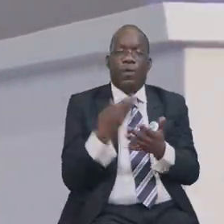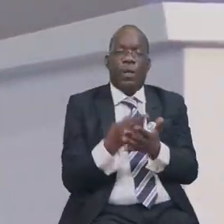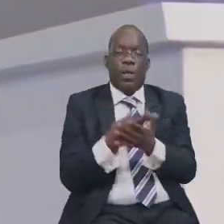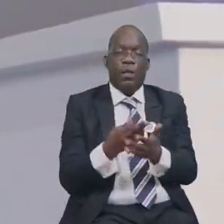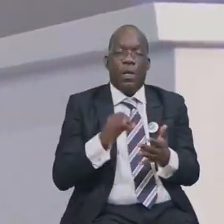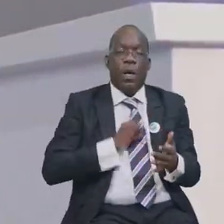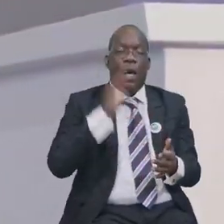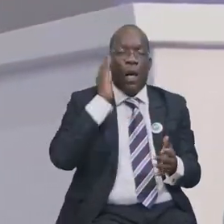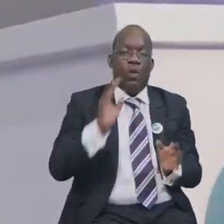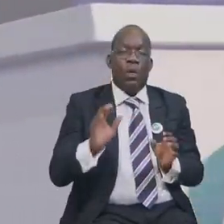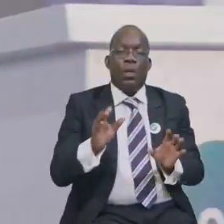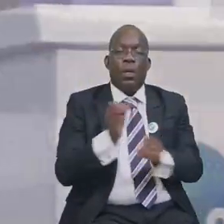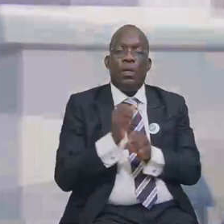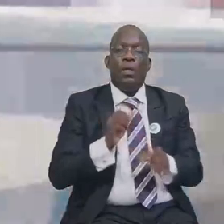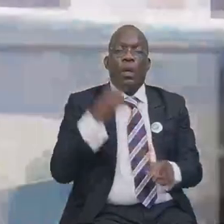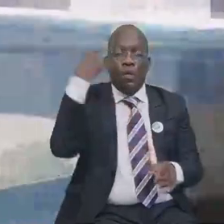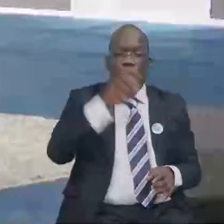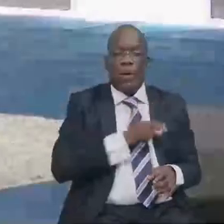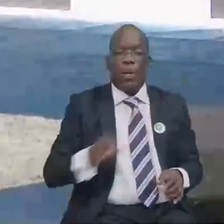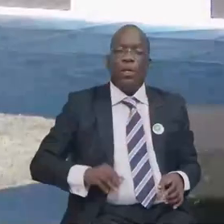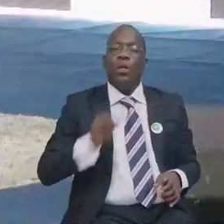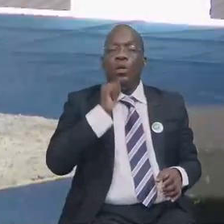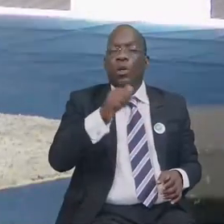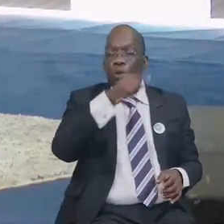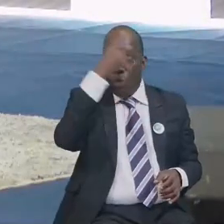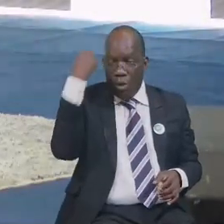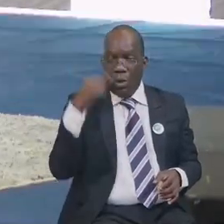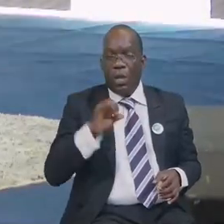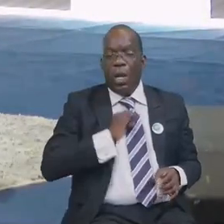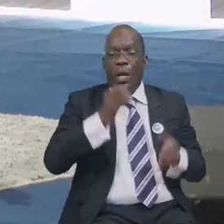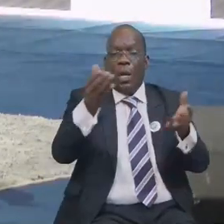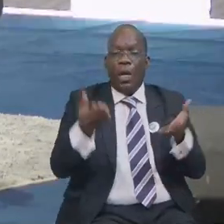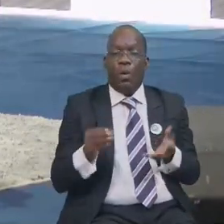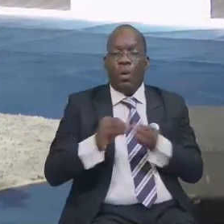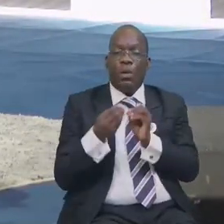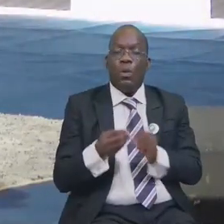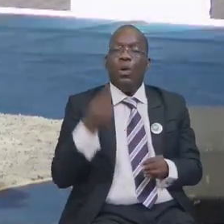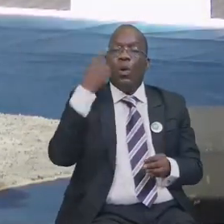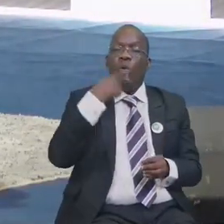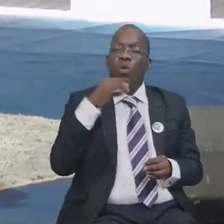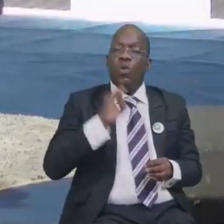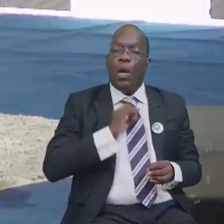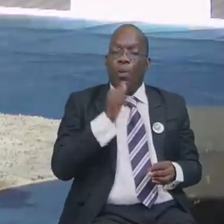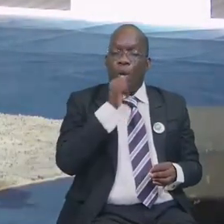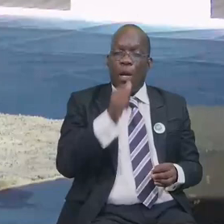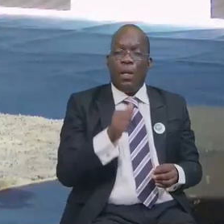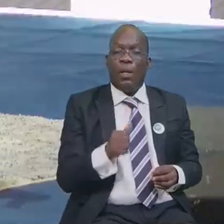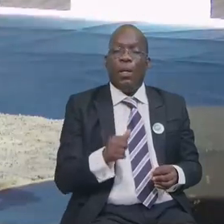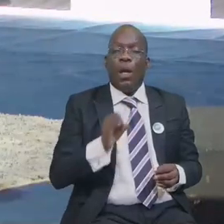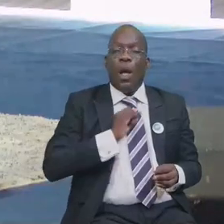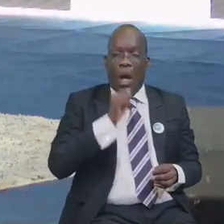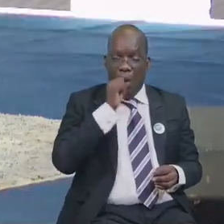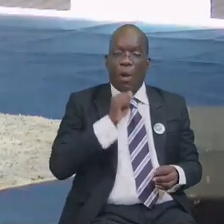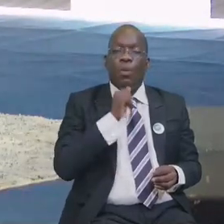Christ. Pas parce que je veux un grand nombre. Qui suis-je? Je ne suis pas le propriétaire du